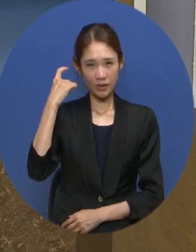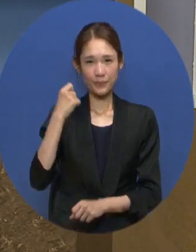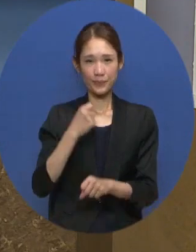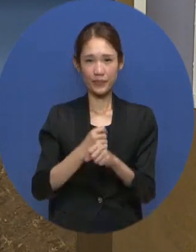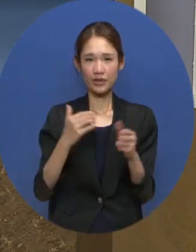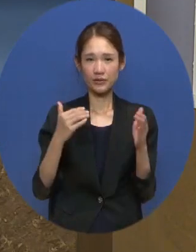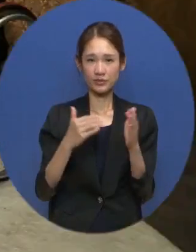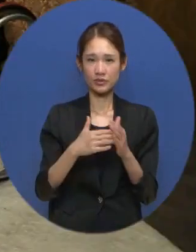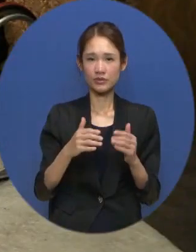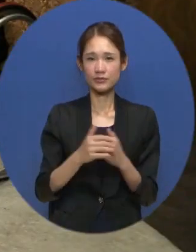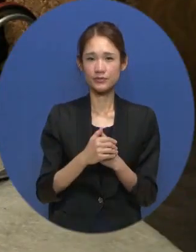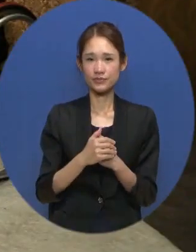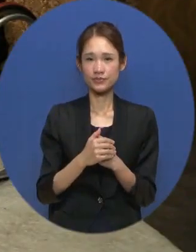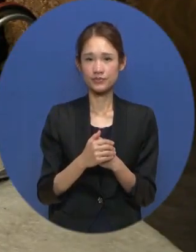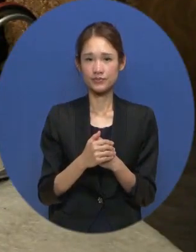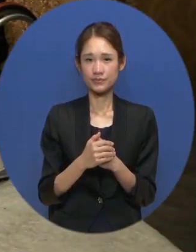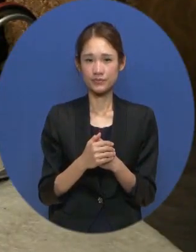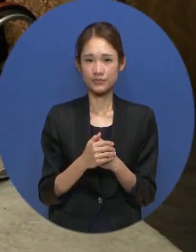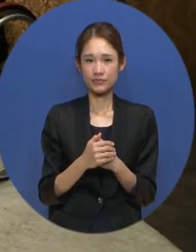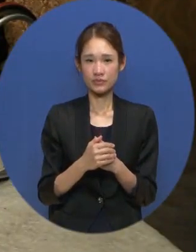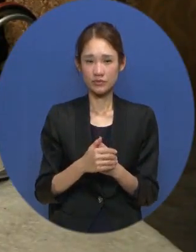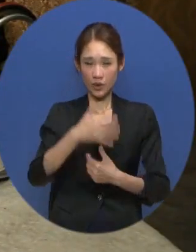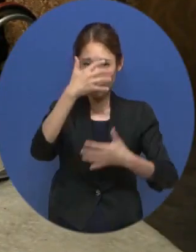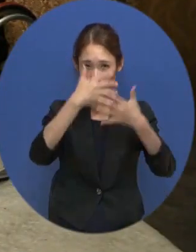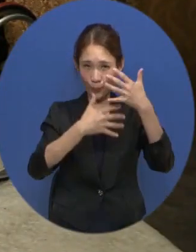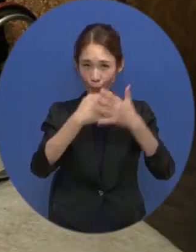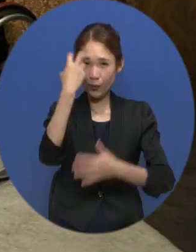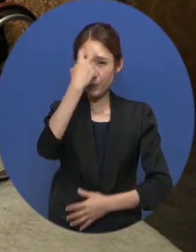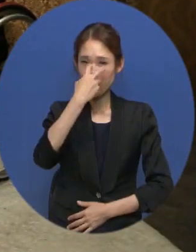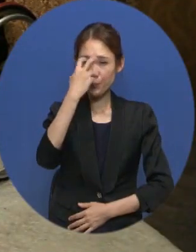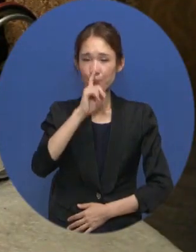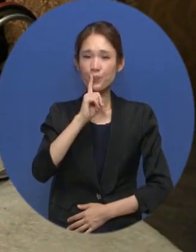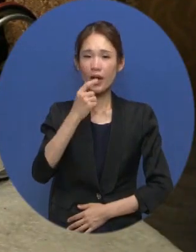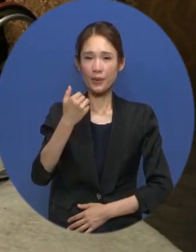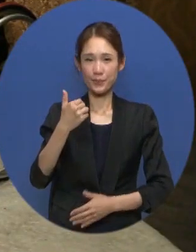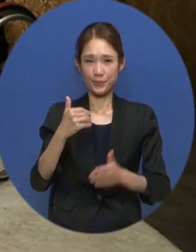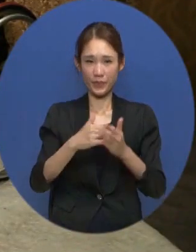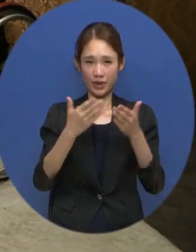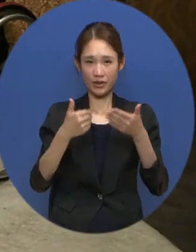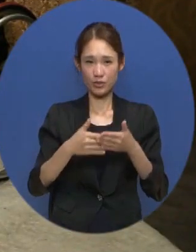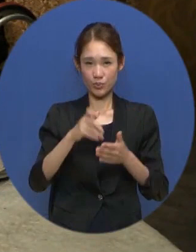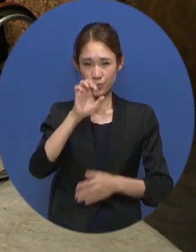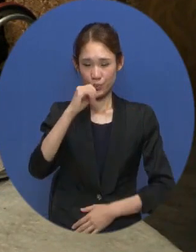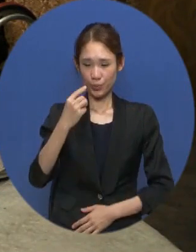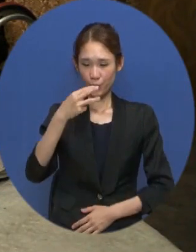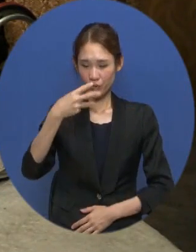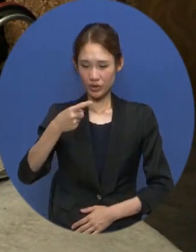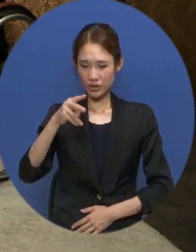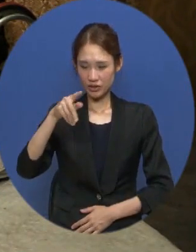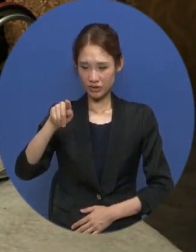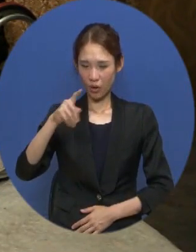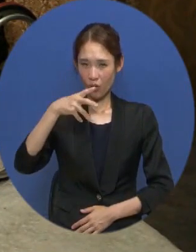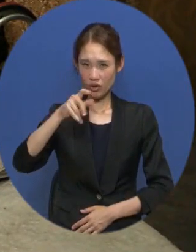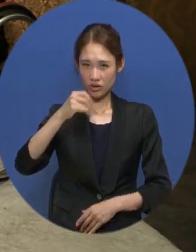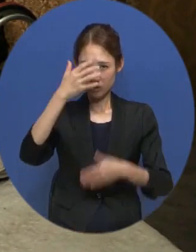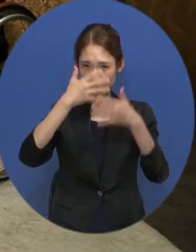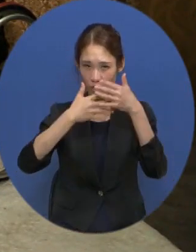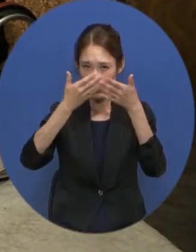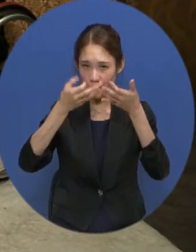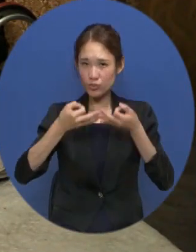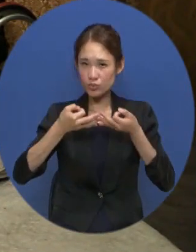네, 볼 수 있겠습니다. 그렇다면 그 모니터링이라고 말씀을 해주셨는데 모니터링이라는 것이 정확하게 어떤